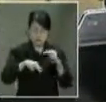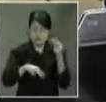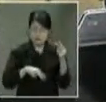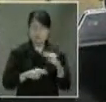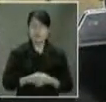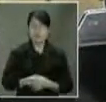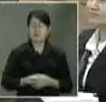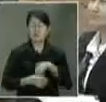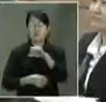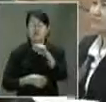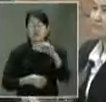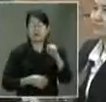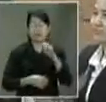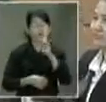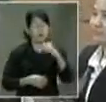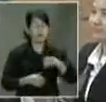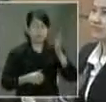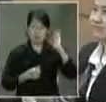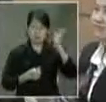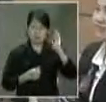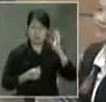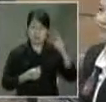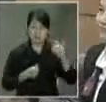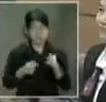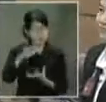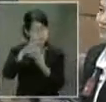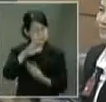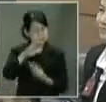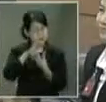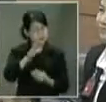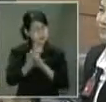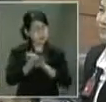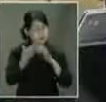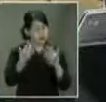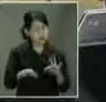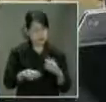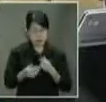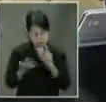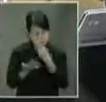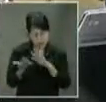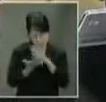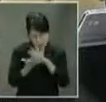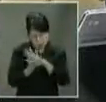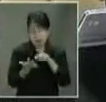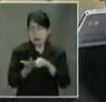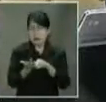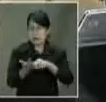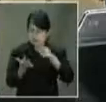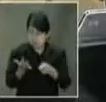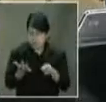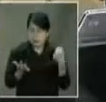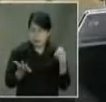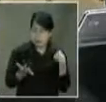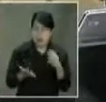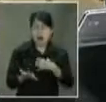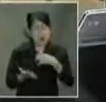ประธานที่ผมพูดมาทั้งหมดนี่ผมถ่ายไว้ให้ท่านเรียบร้อยแล้วฮะเมื่อเช้านี ้คือรูปมันไม่ชัดผมเห็นแล้วฮะ ครับ มันไม่เหมือนของจริงขยะของ